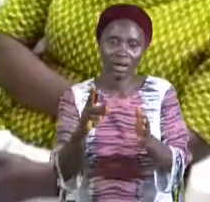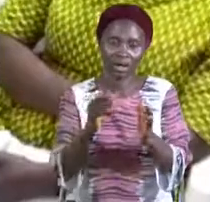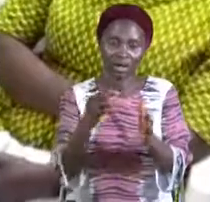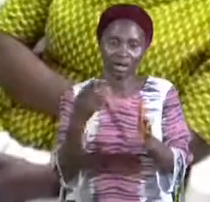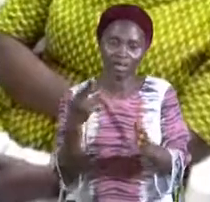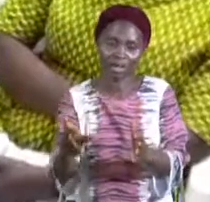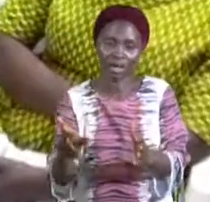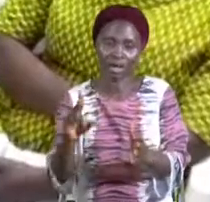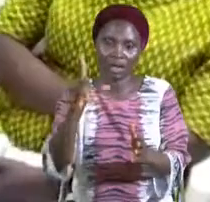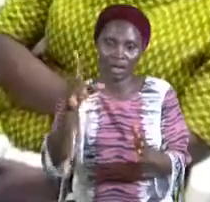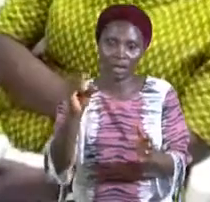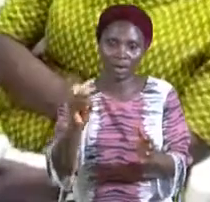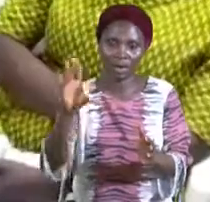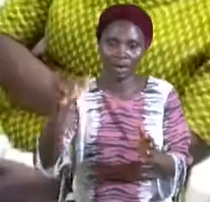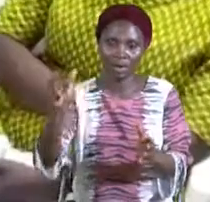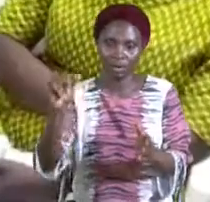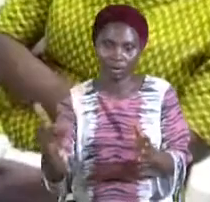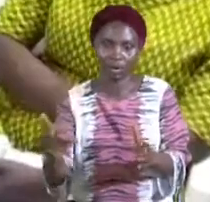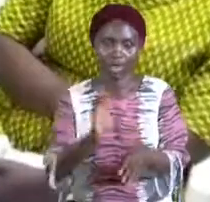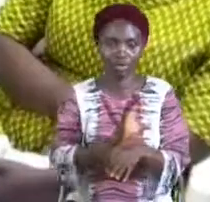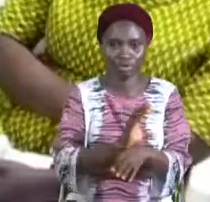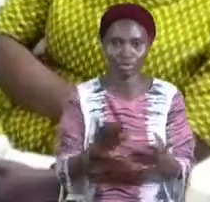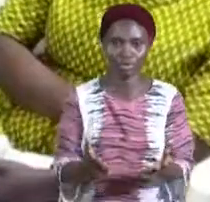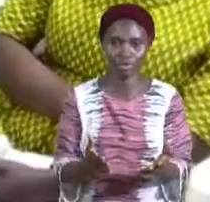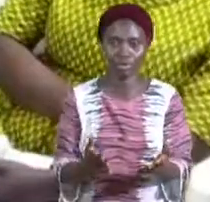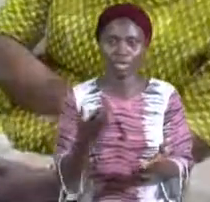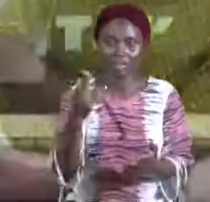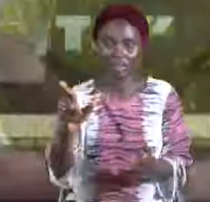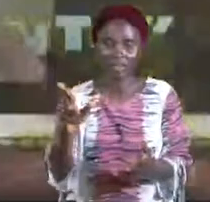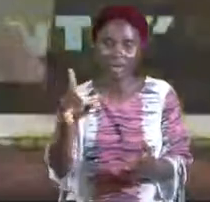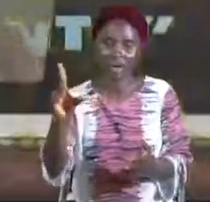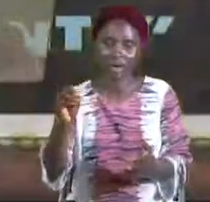leur compréhension locale, à leurs besoins locaux, et ne pensent pas